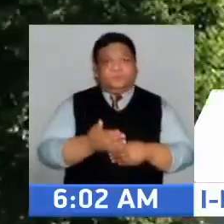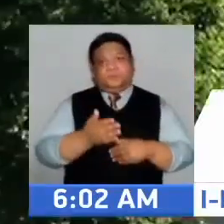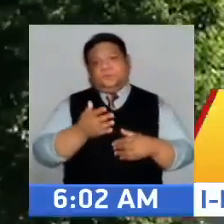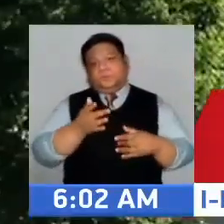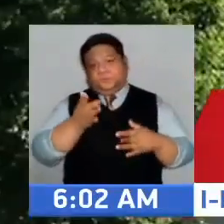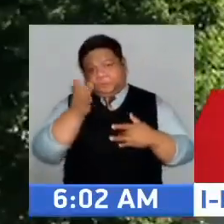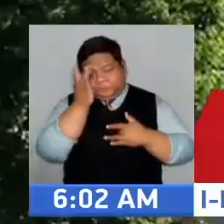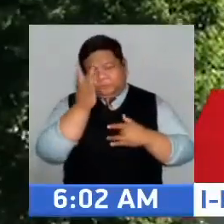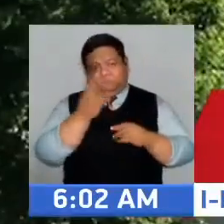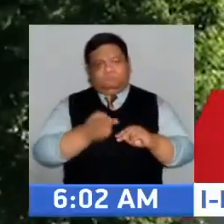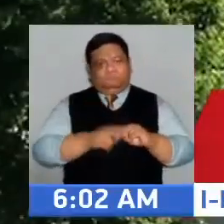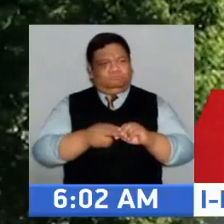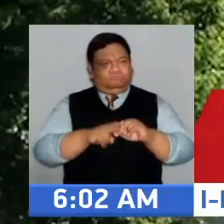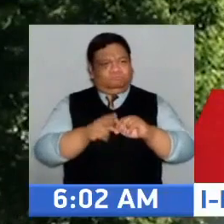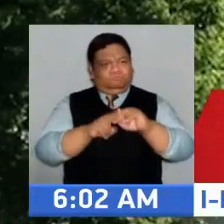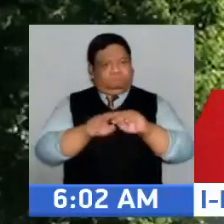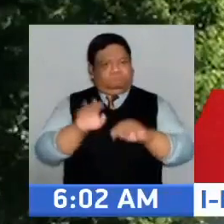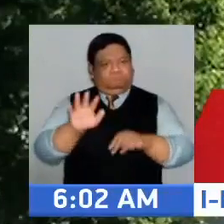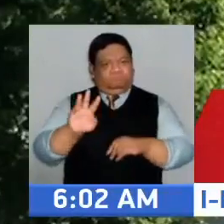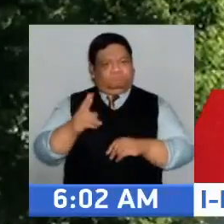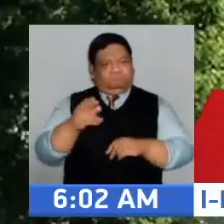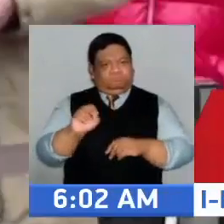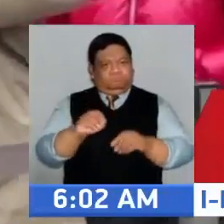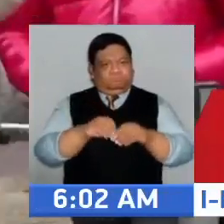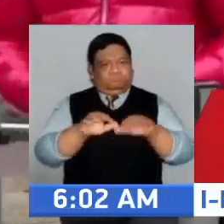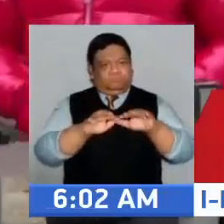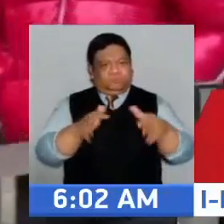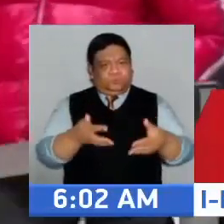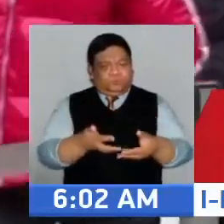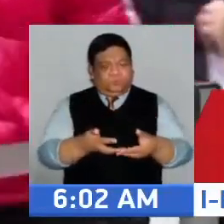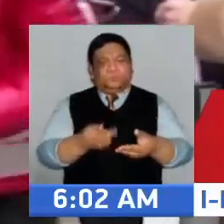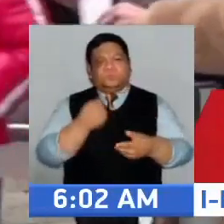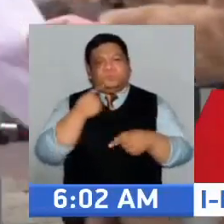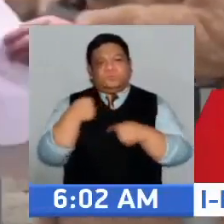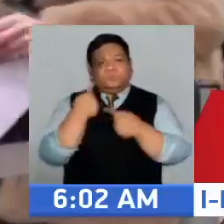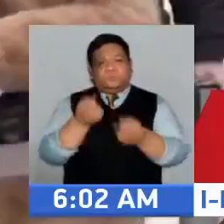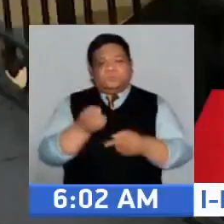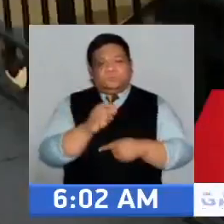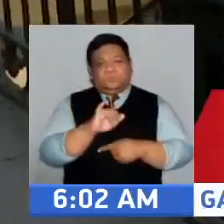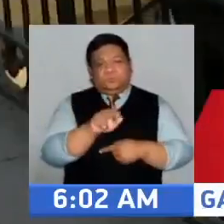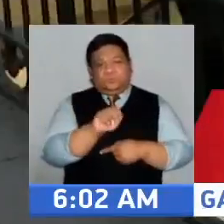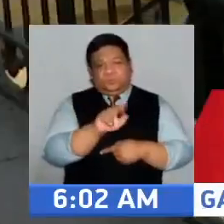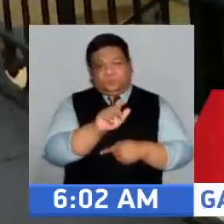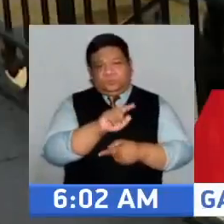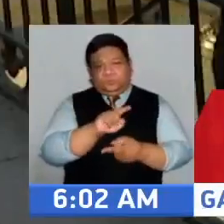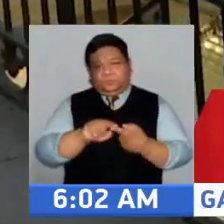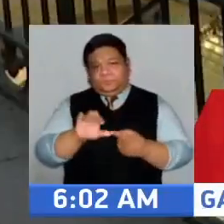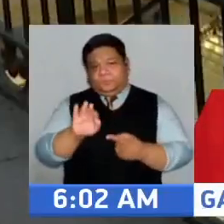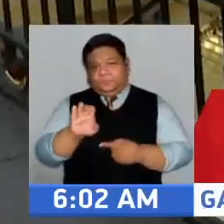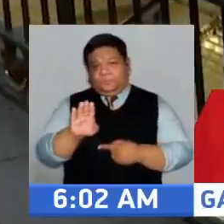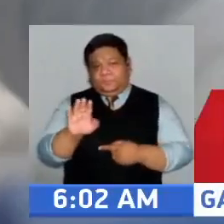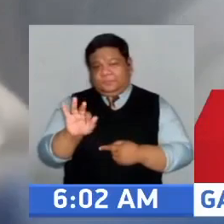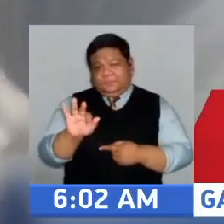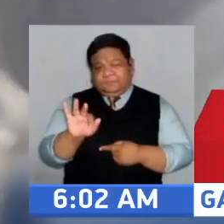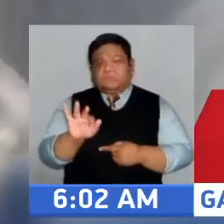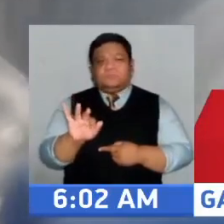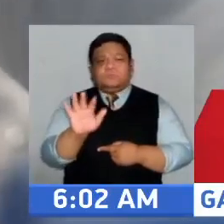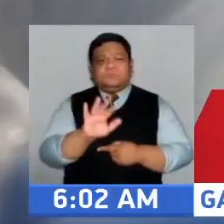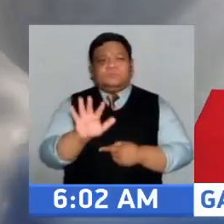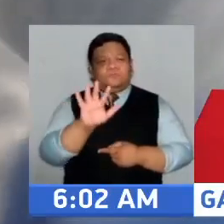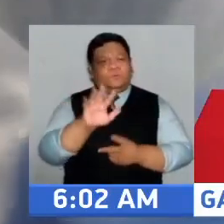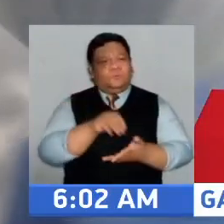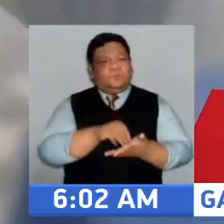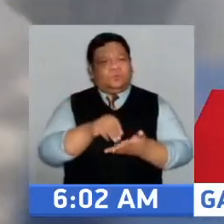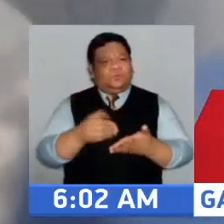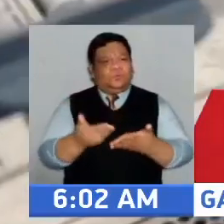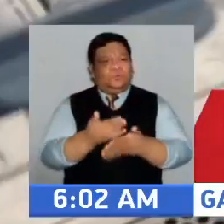ng WHO, simula January 23 hanggang February 19, mahigit 5 milyon ang mga bagong kaso ng COVID,